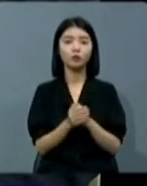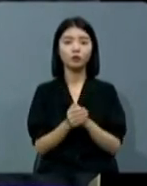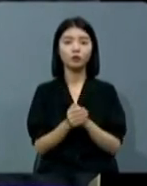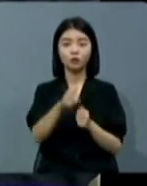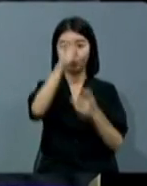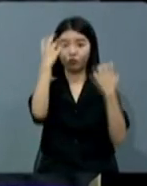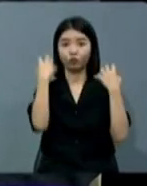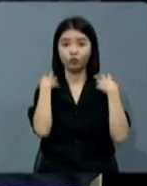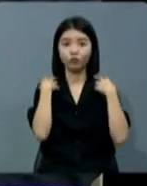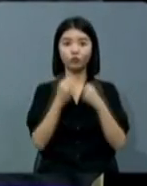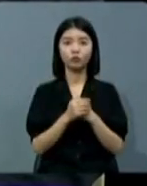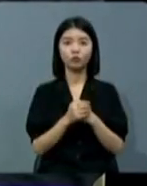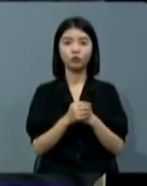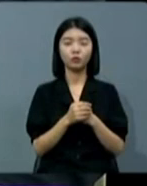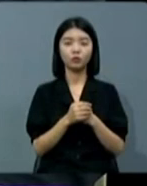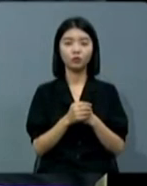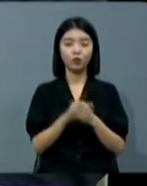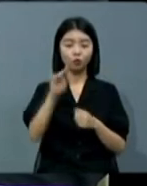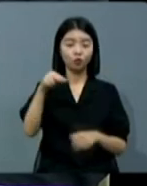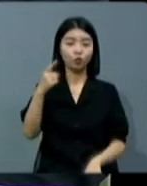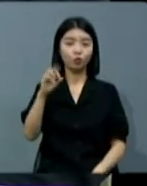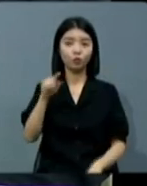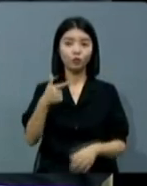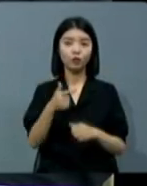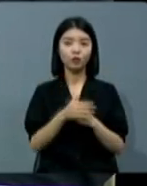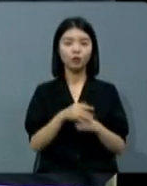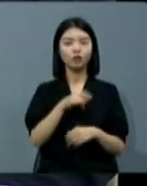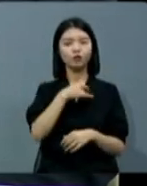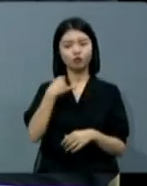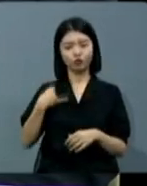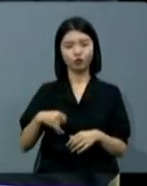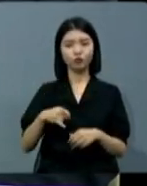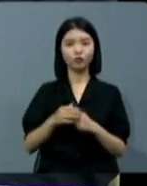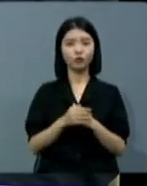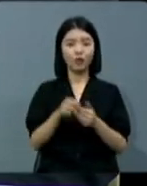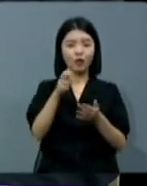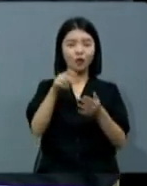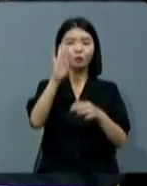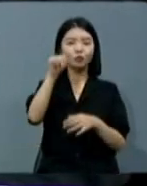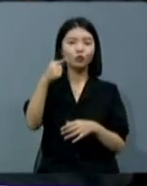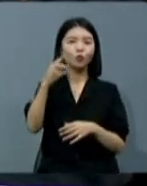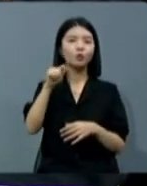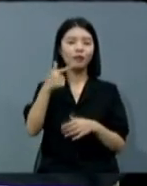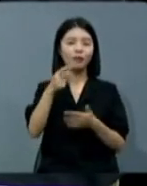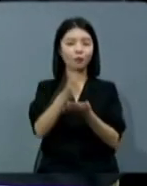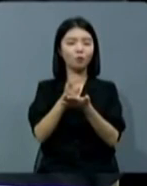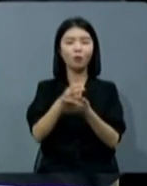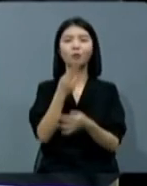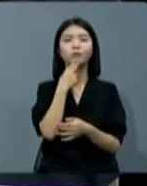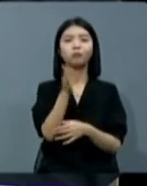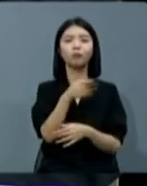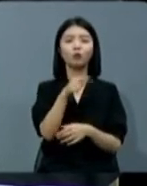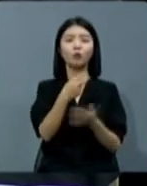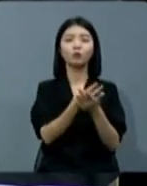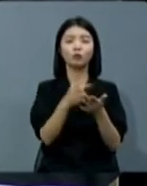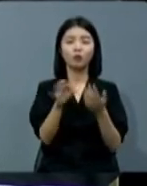중국하고. 중국은 부동산 취득의 상호주의. 토지의 소유와 상속 제도 자체가 없지 않습니까? 거기는 공산주의 국가인데. 그래도 최소한 상호주의로